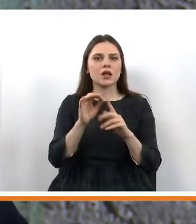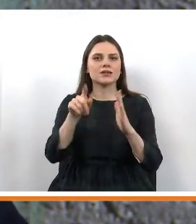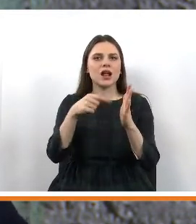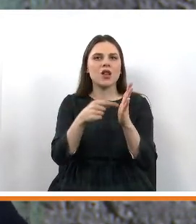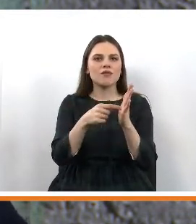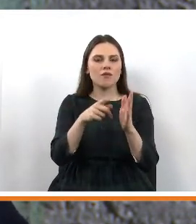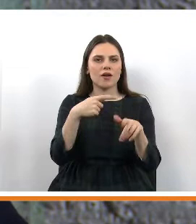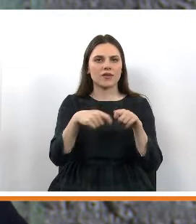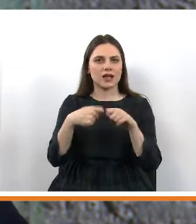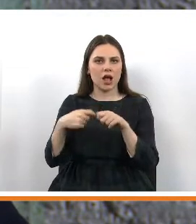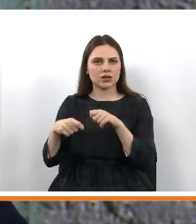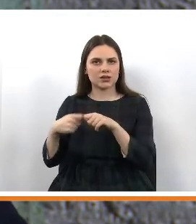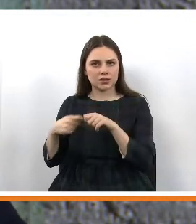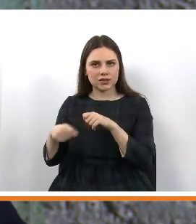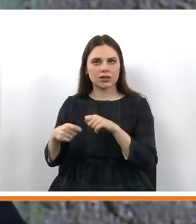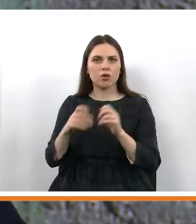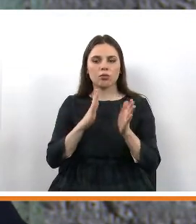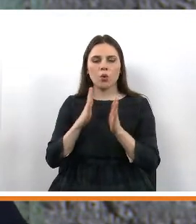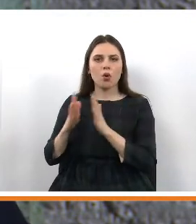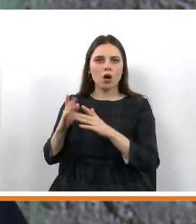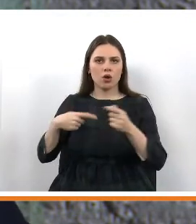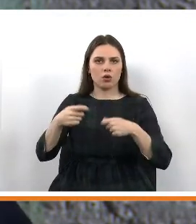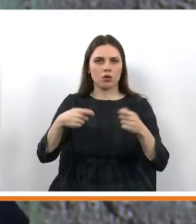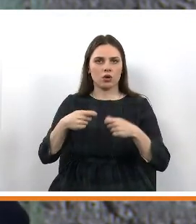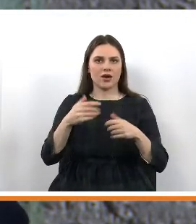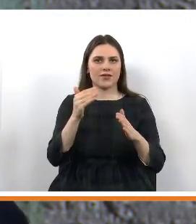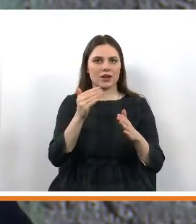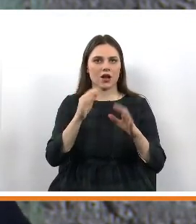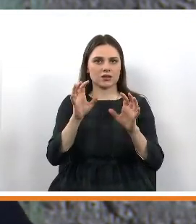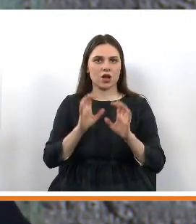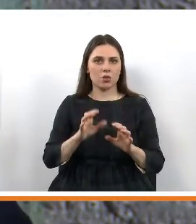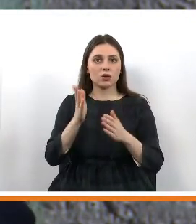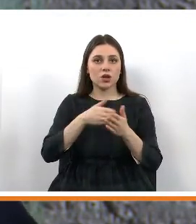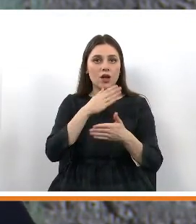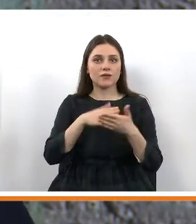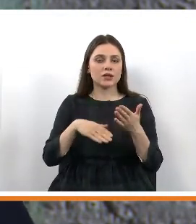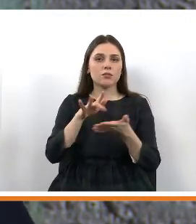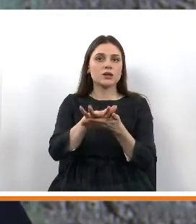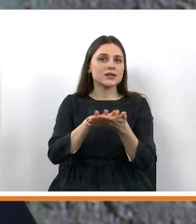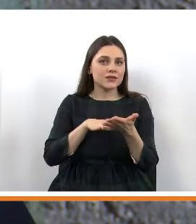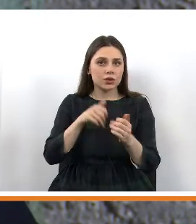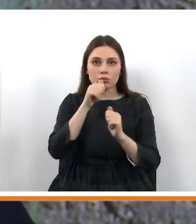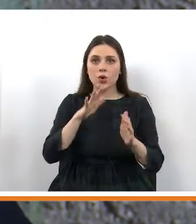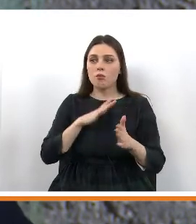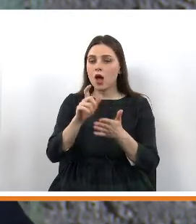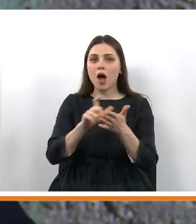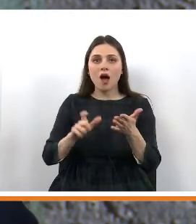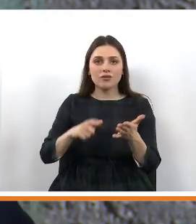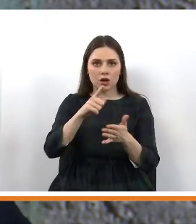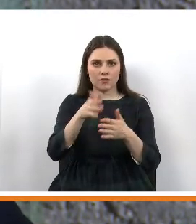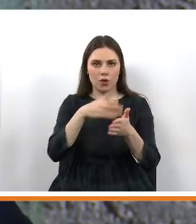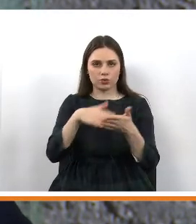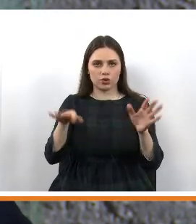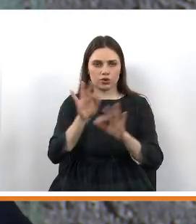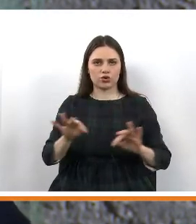порядок формирования и расходования которых регулируется отдельным федеральным законом. То есть человек вообще, извините, я не знаю, может здесь есть автор, вообще ничего не понимает в